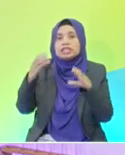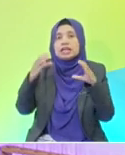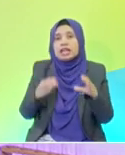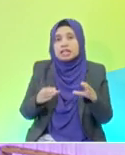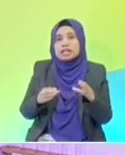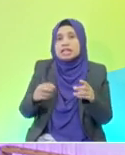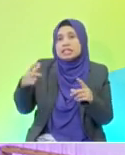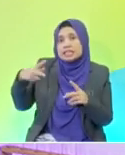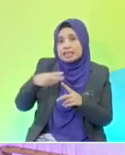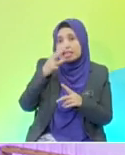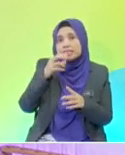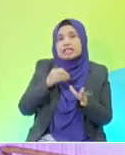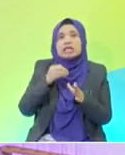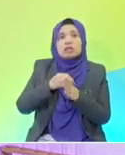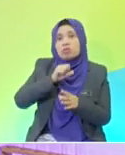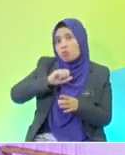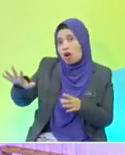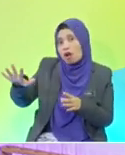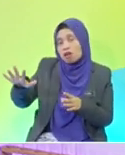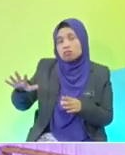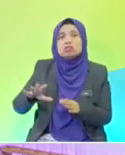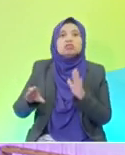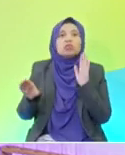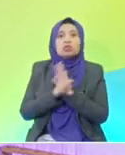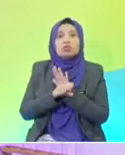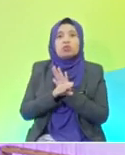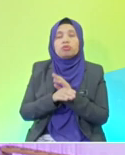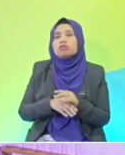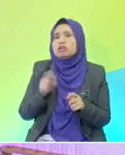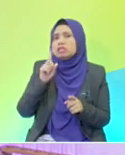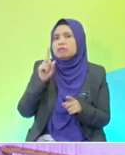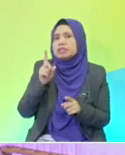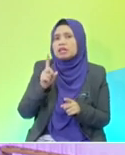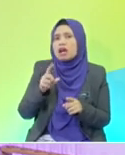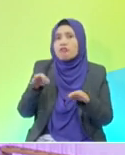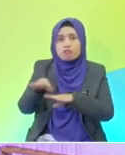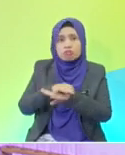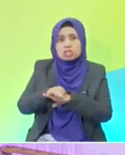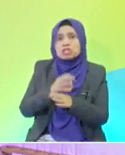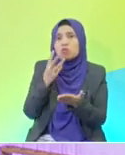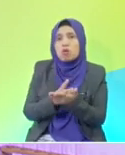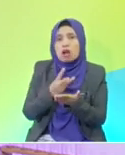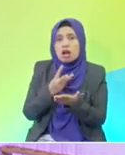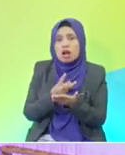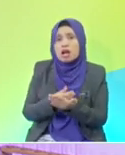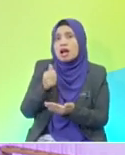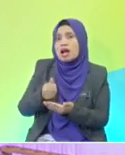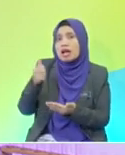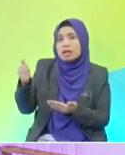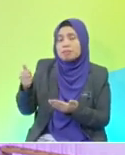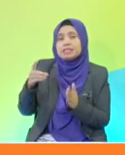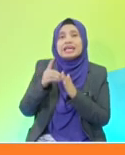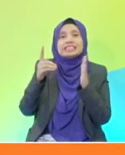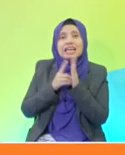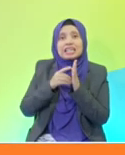buah dimana sebagai contoh dan dimanakah fungsi uang alat berdasarkan gambar